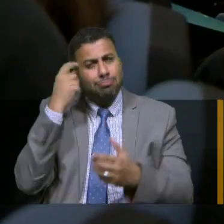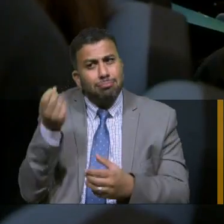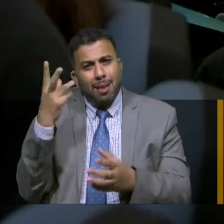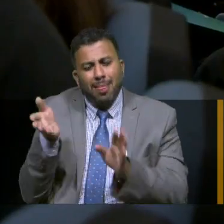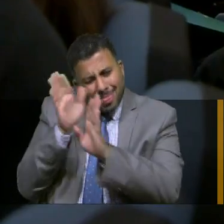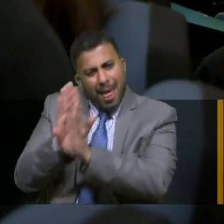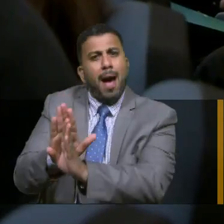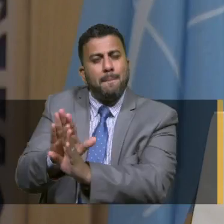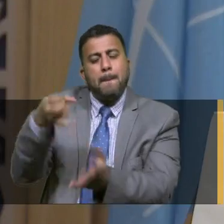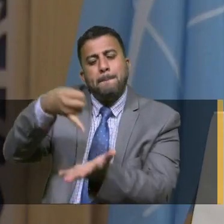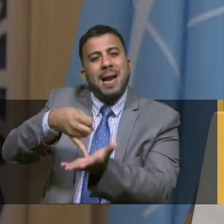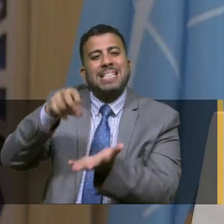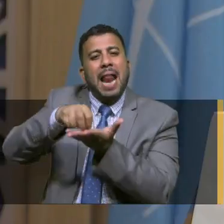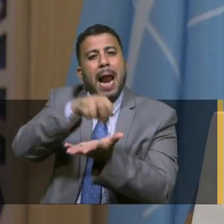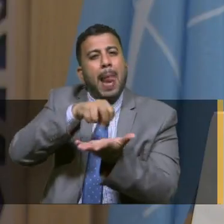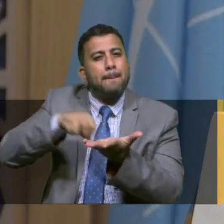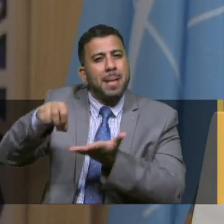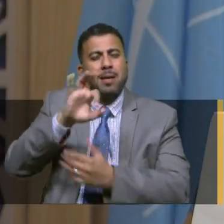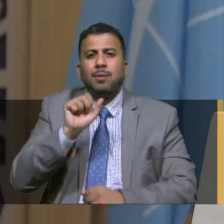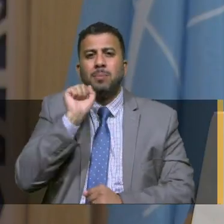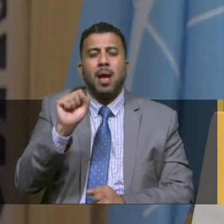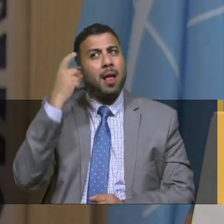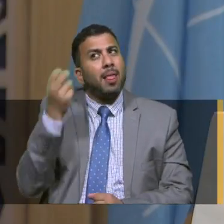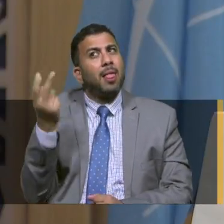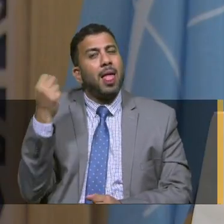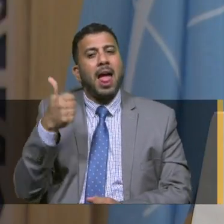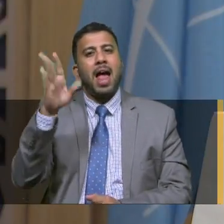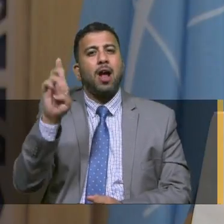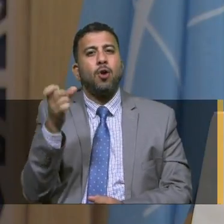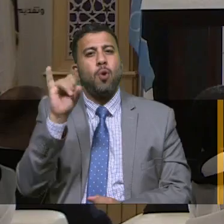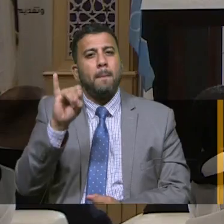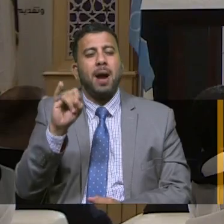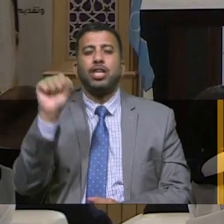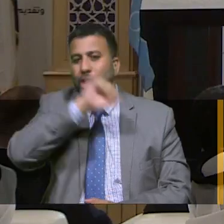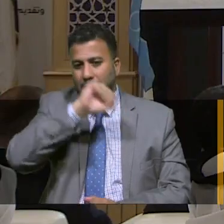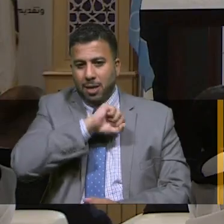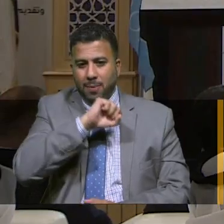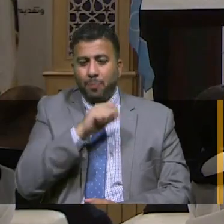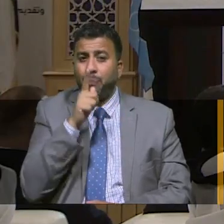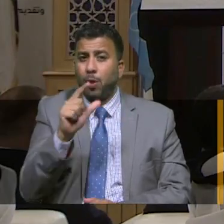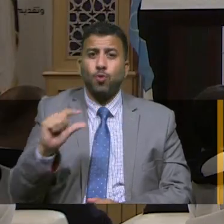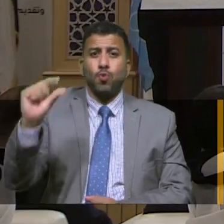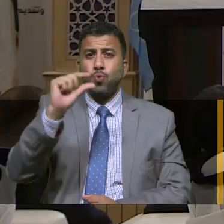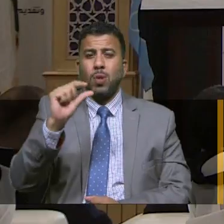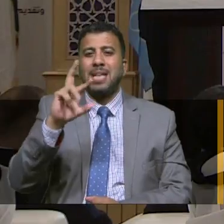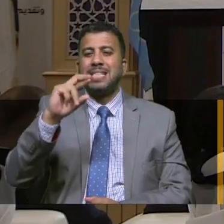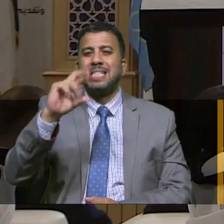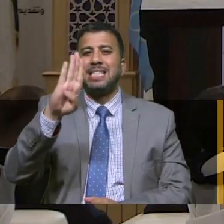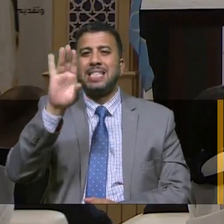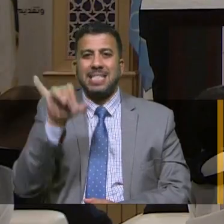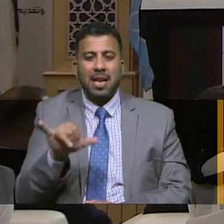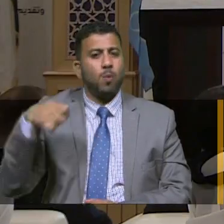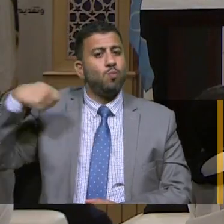ودعم المركز الإقليمي لحفظ التراث الثقافي إكرم الشارقة. بدوره الدكتور زكي أصلان مدير